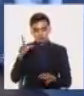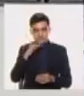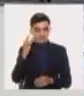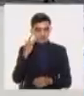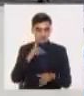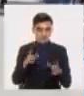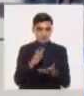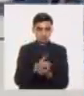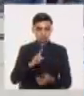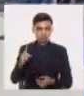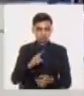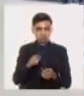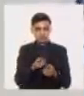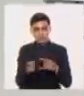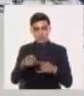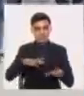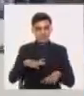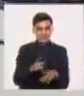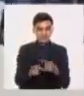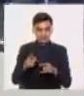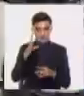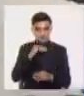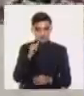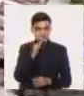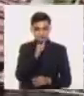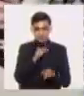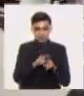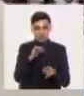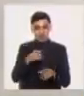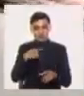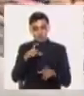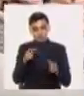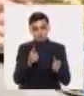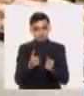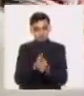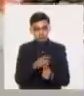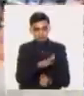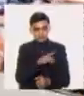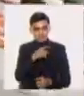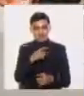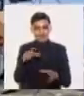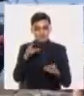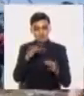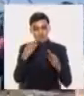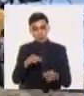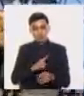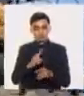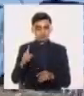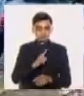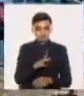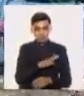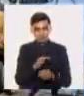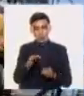ходят. На рынке в это время кипела жизнь. Как и сказал водитель, я последовал за людьми. В итоге пришел к калитке, через которую все свободно выходили